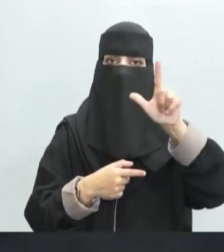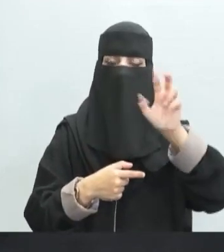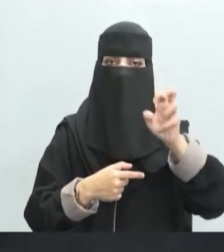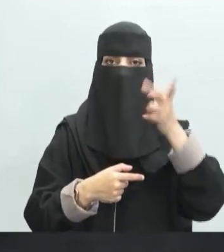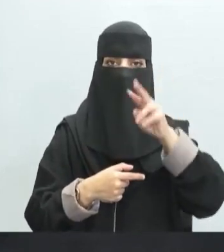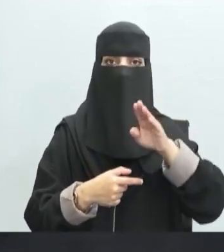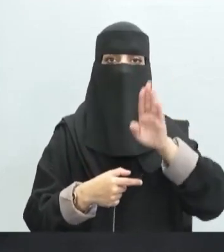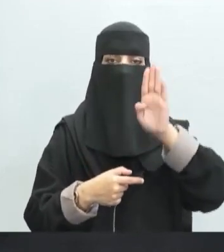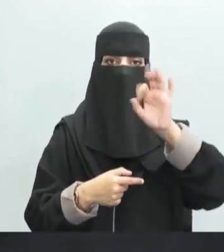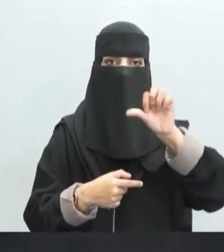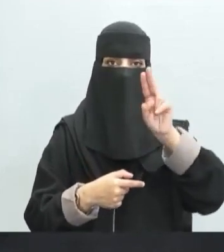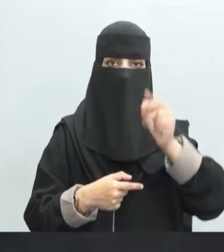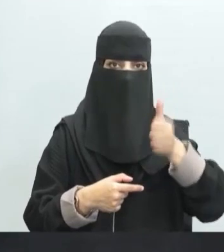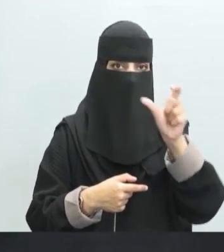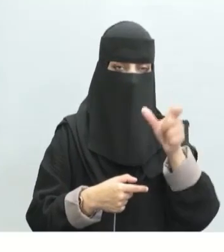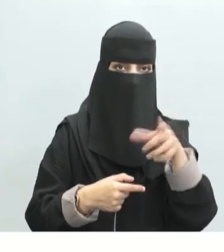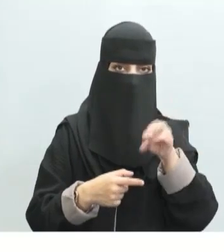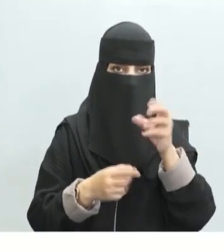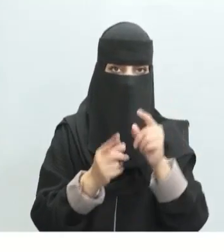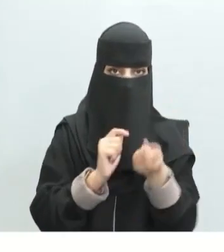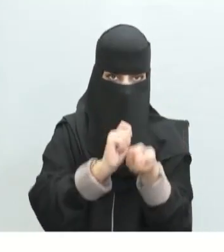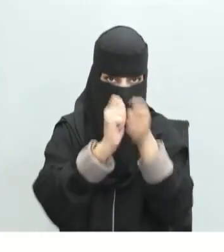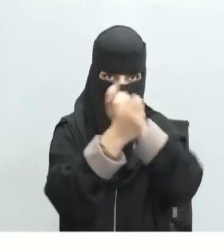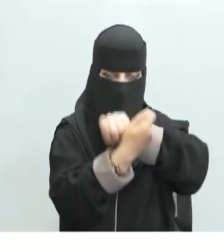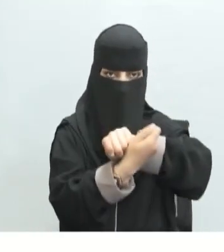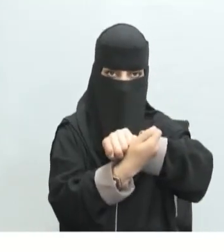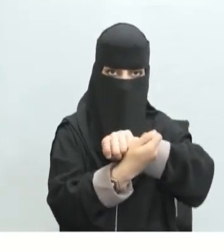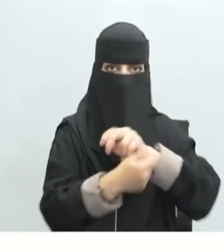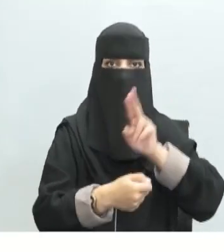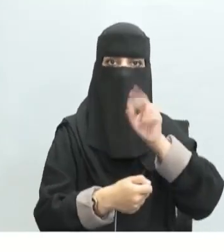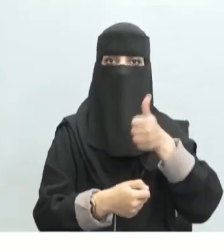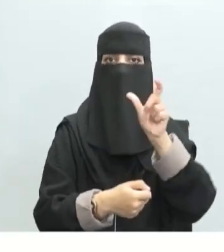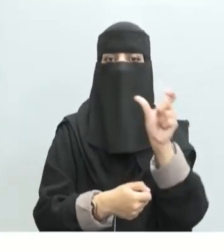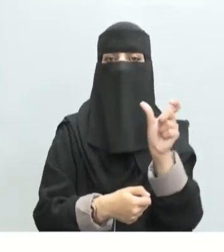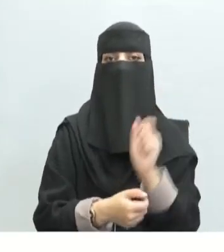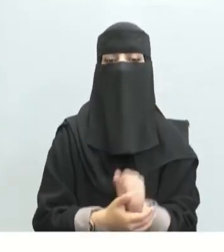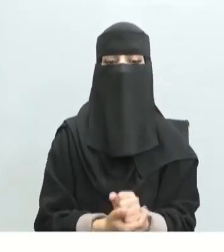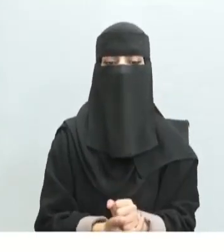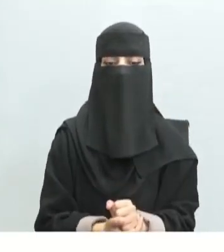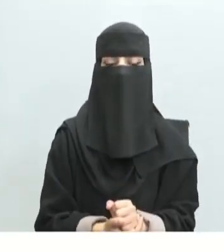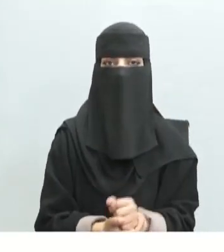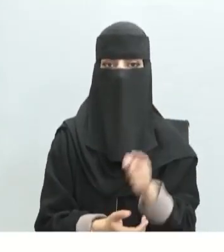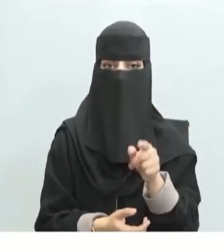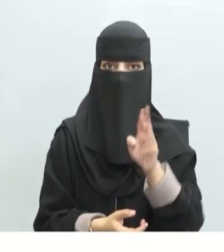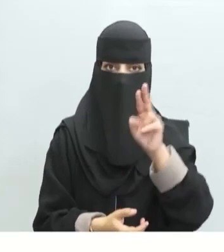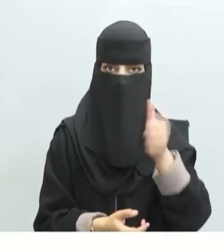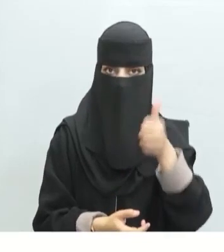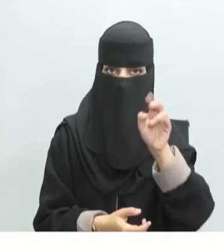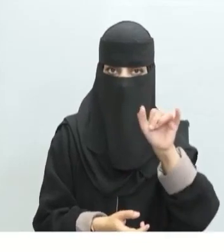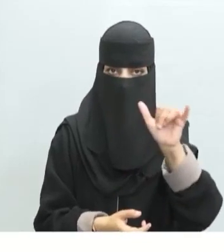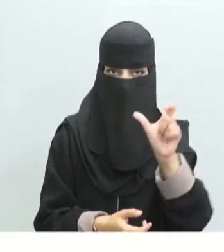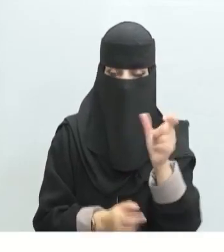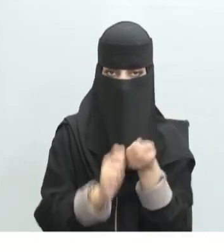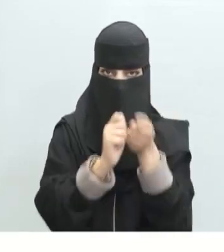الكوتان داله الكوتان وهي مقلوبه التان مقلوبه للتان فتان احنا قلنا